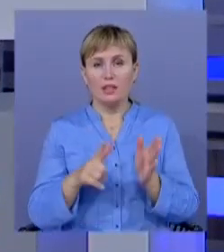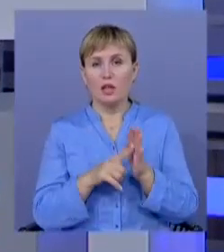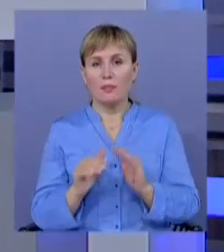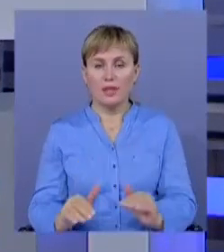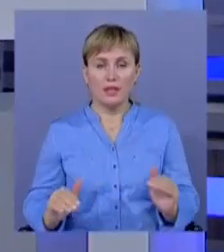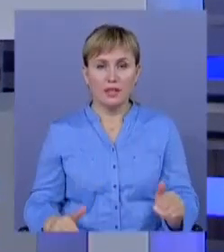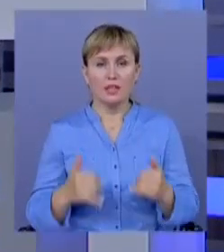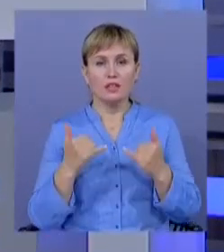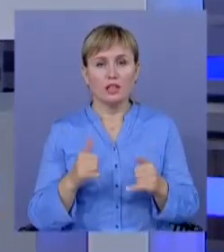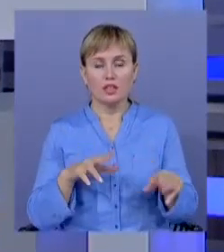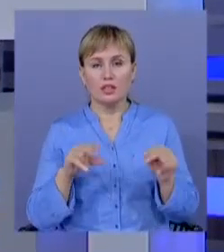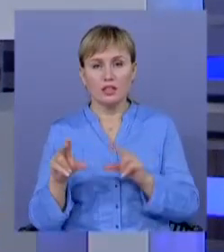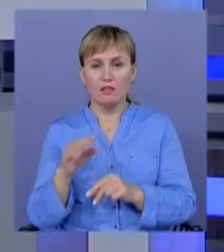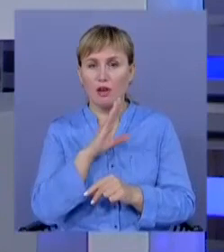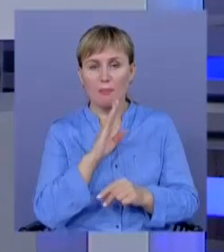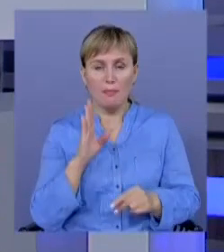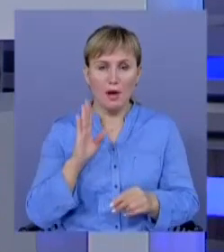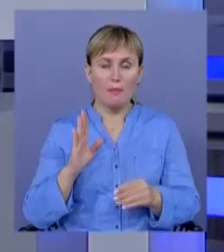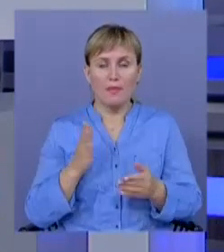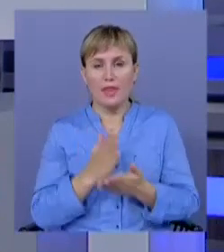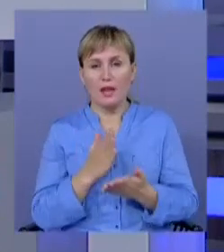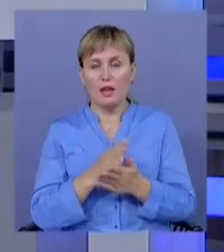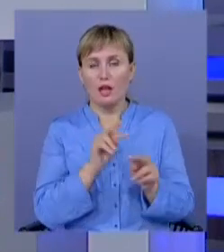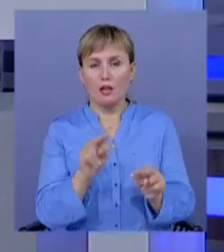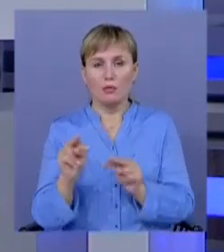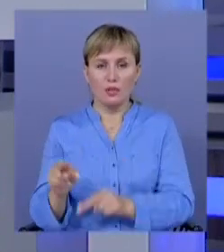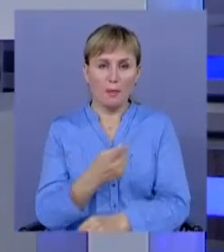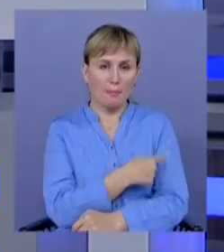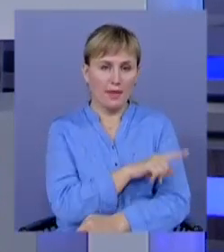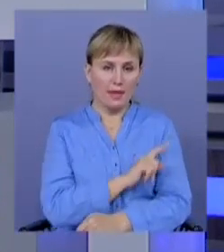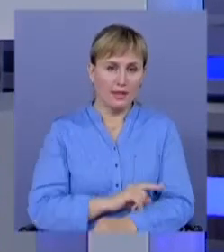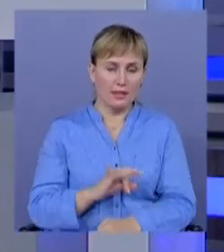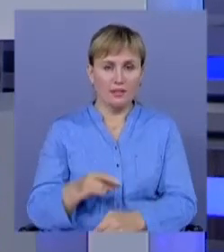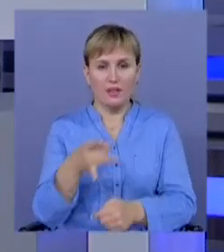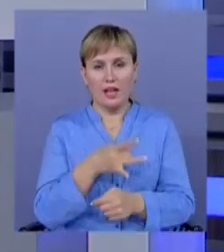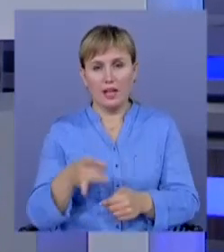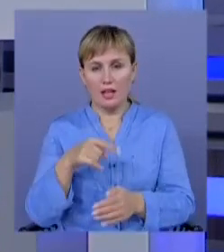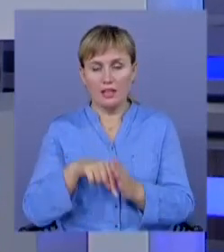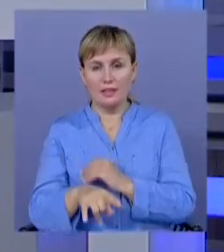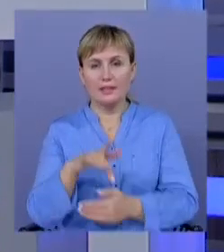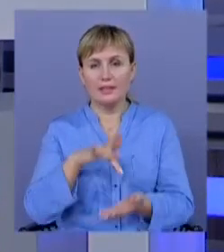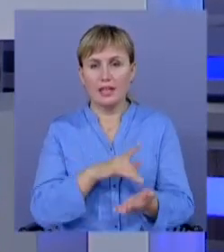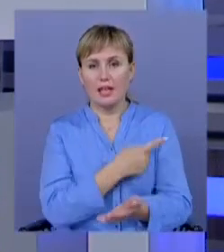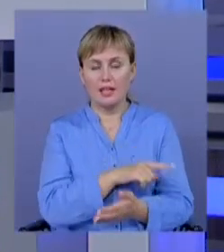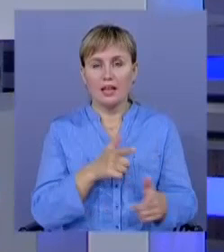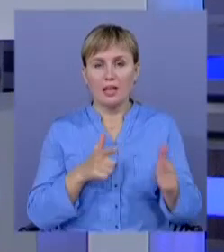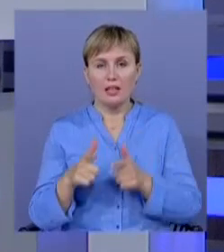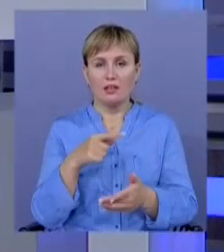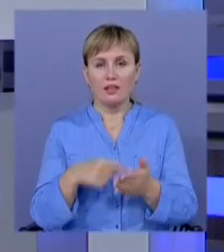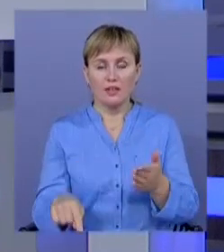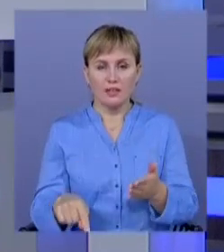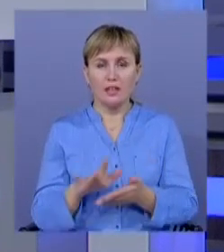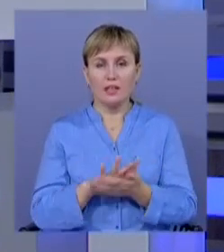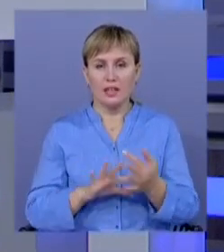детей. Сейчас счастливая роженица и новорожденный находится под наблюдением медиков в региональном перинатальном центре. Их готовят к выписке.